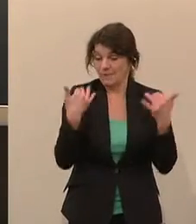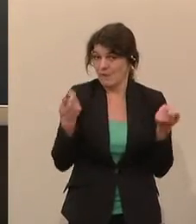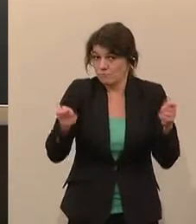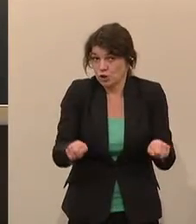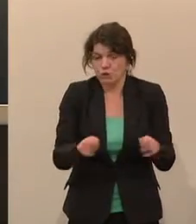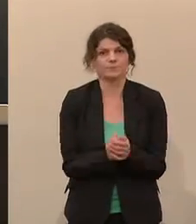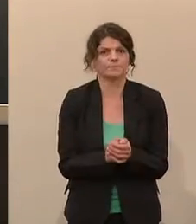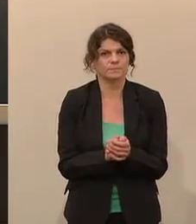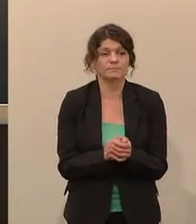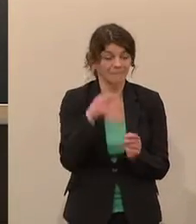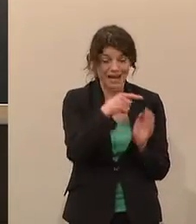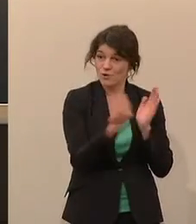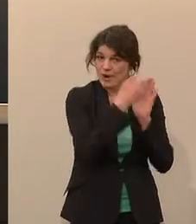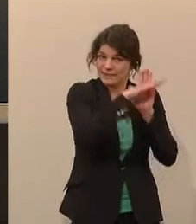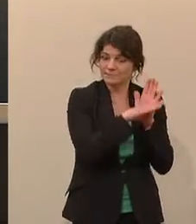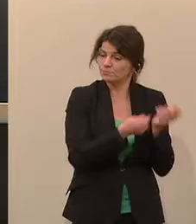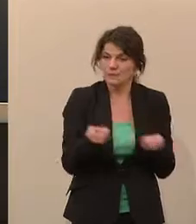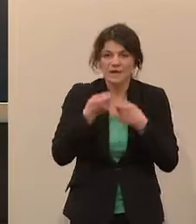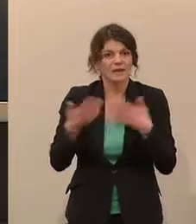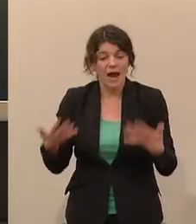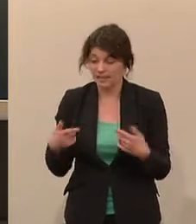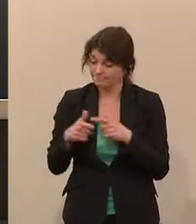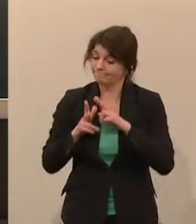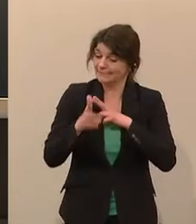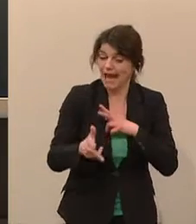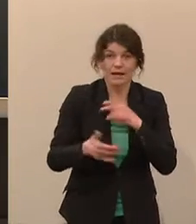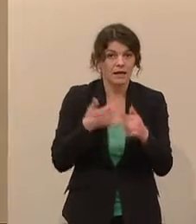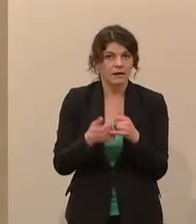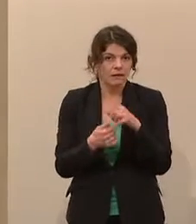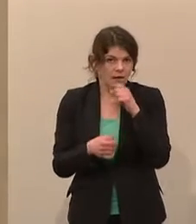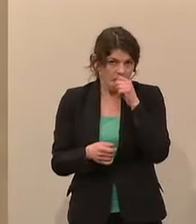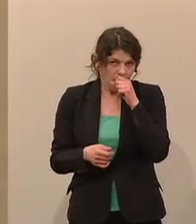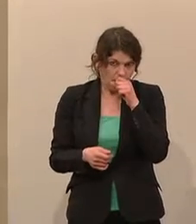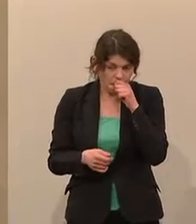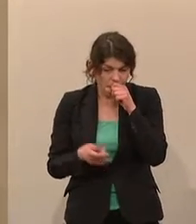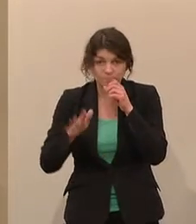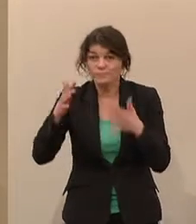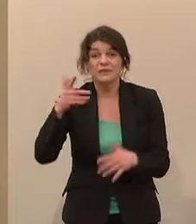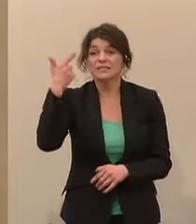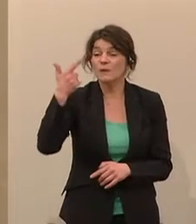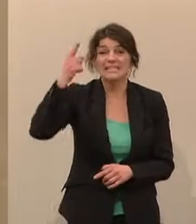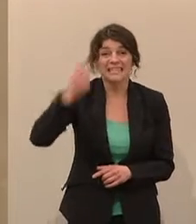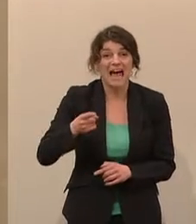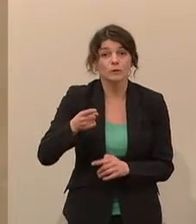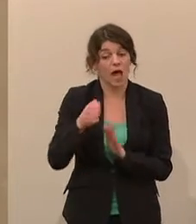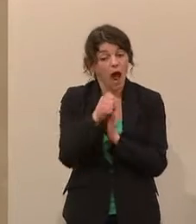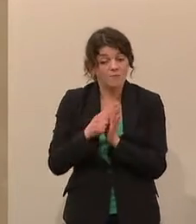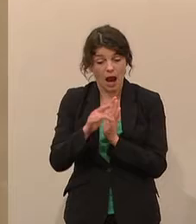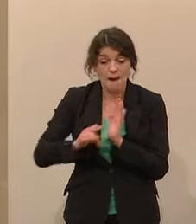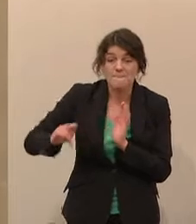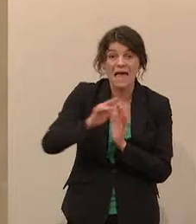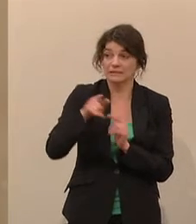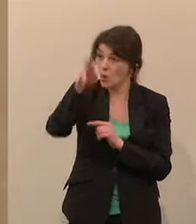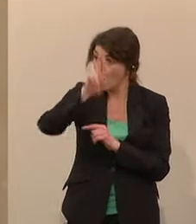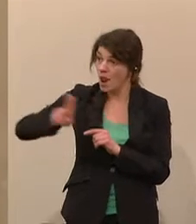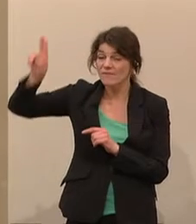haben, das dazu führen wird, dass es in den kommenden 3 Jahren ungefähr 20.000 Anfängerplätze an